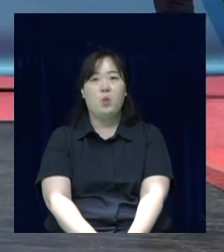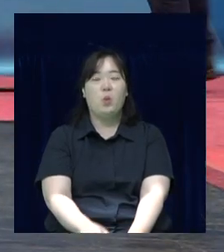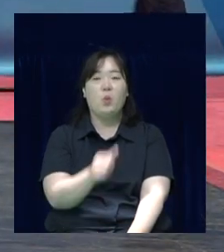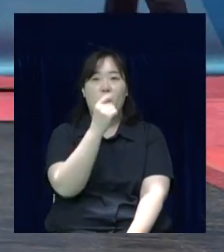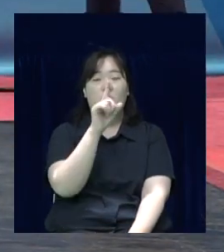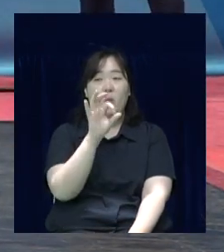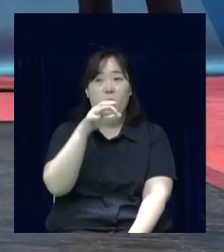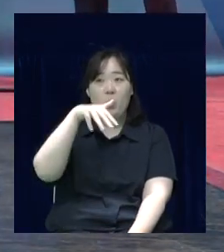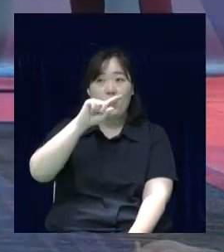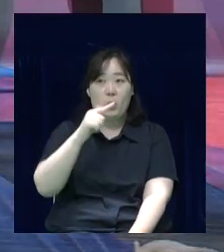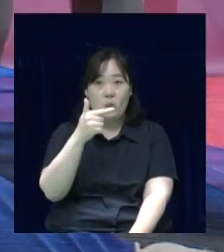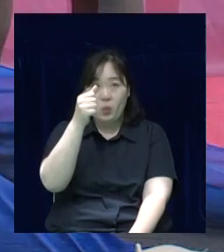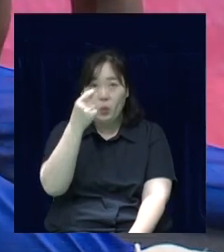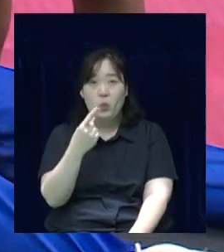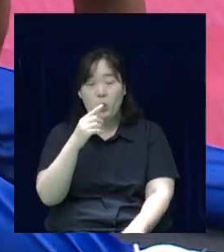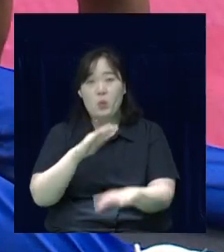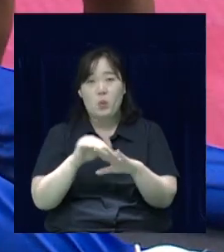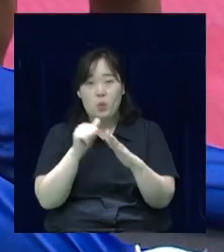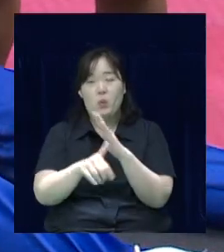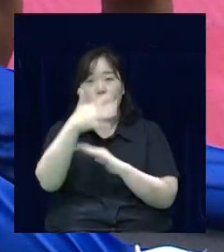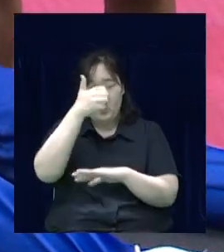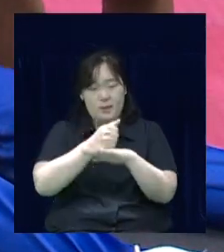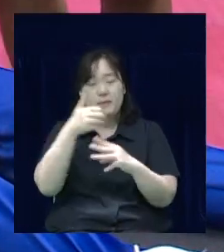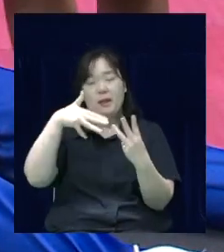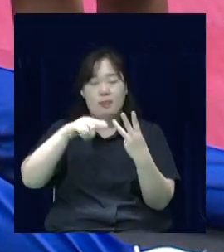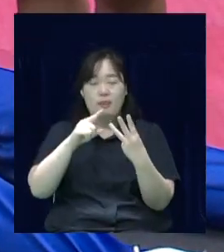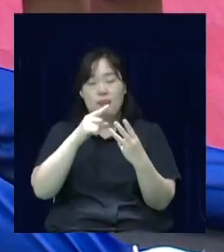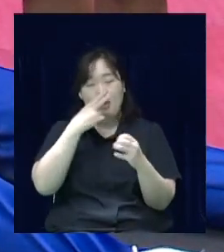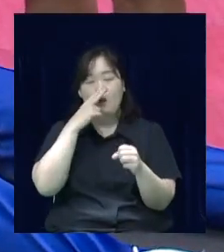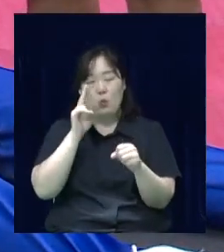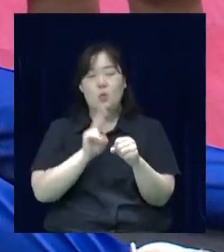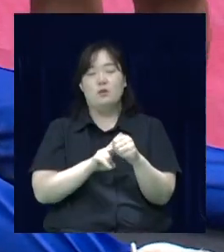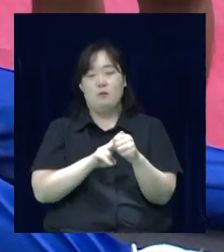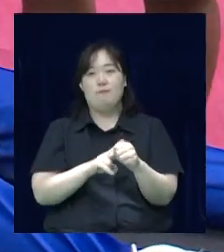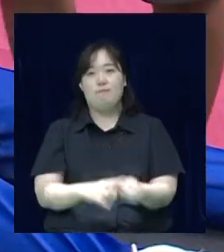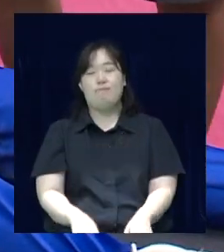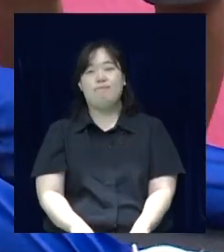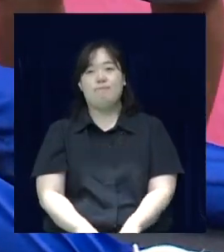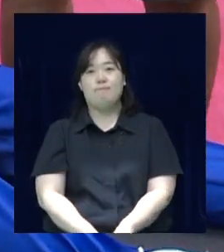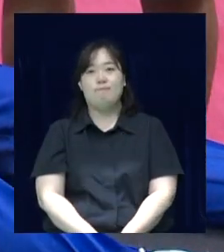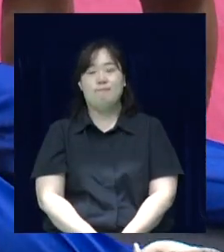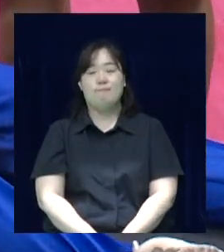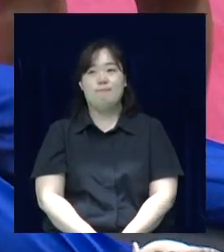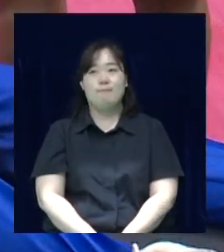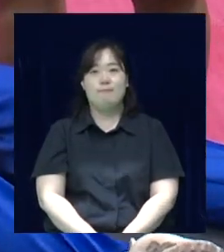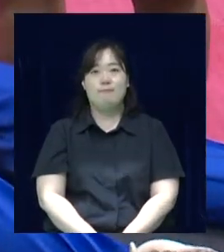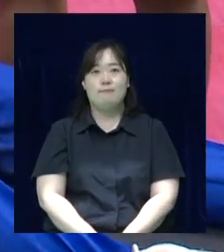황찬우 선수의 마지막 3차 시도 웨이트리프팅 이어지겠습니다.